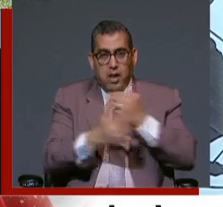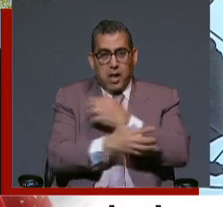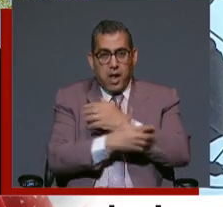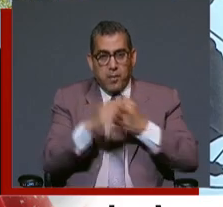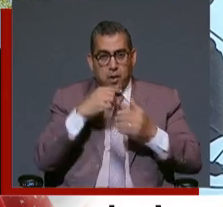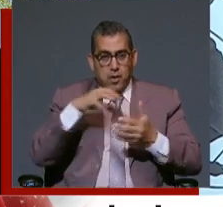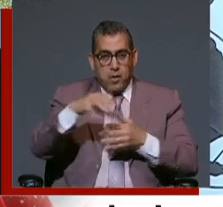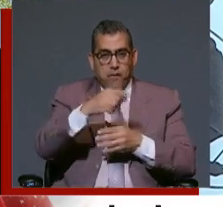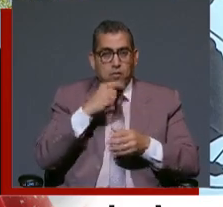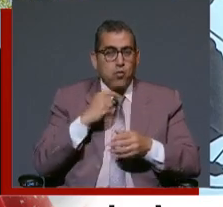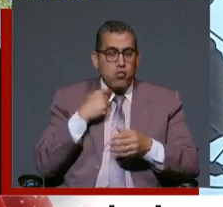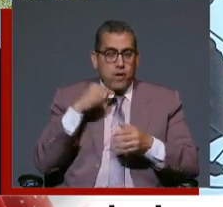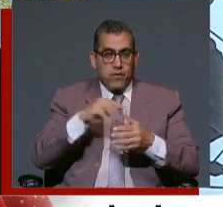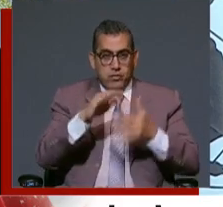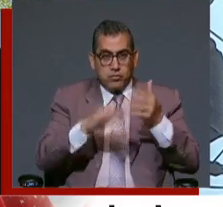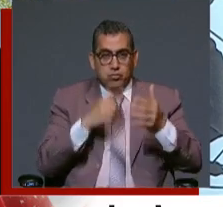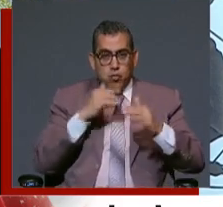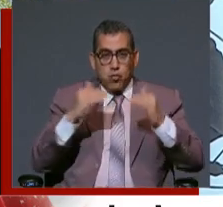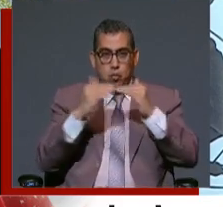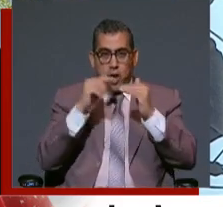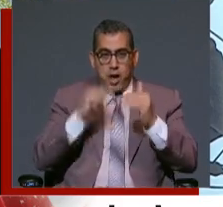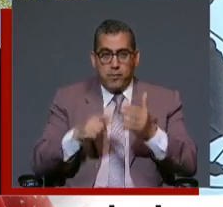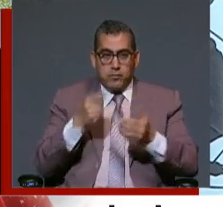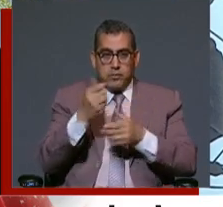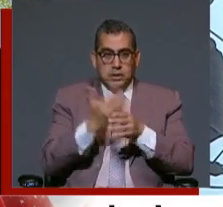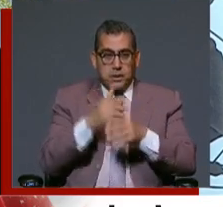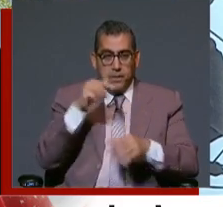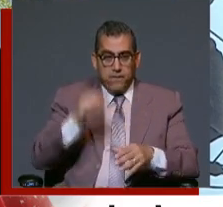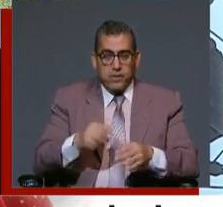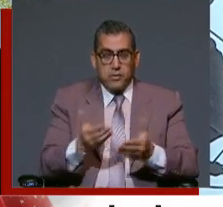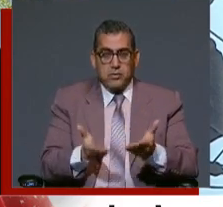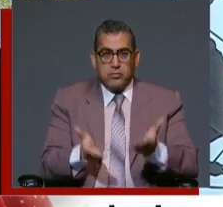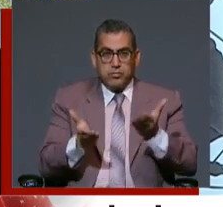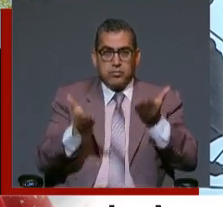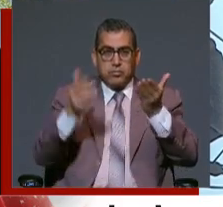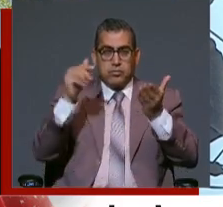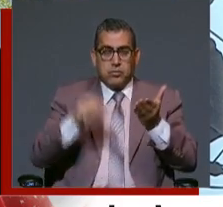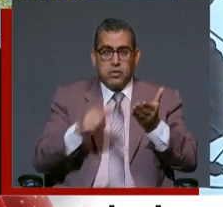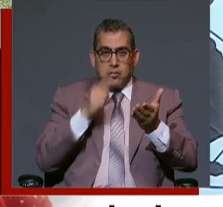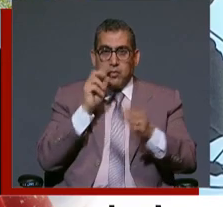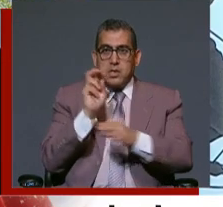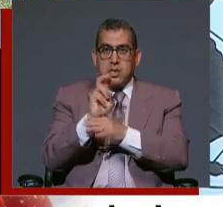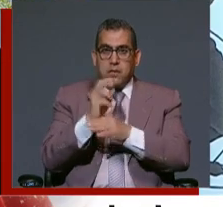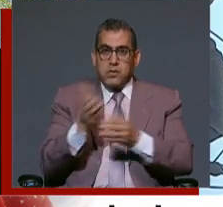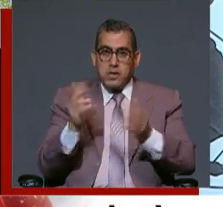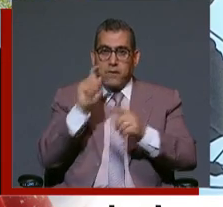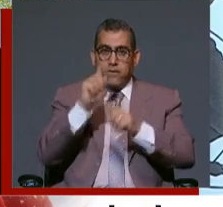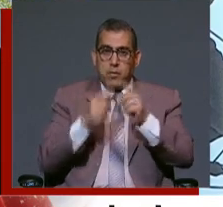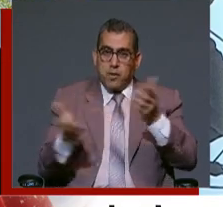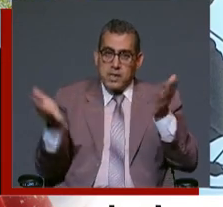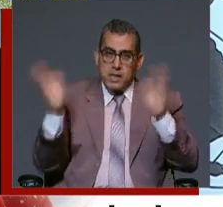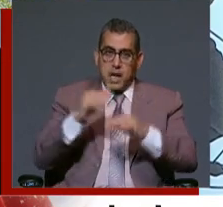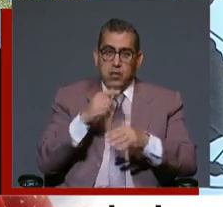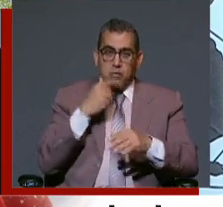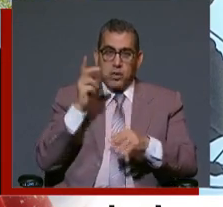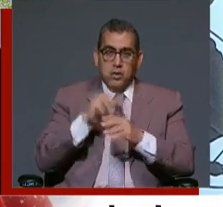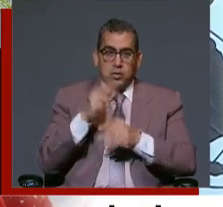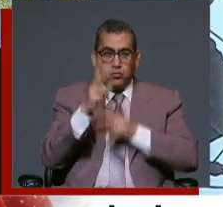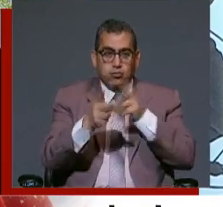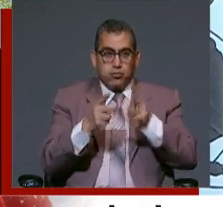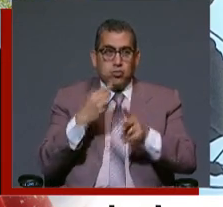على حد سواء، خاصة في ظل تصاعد تكلفة الاقتراض وزيادة أعباء خدمة الدين